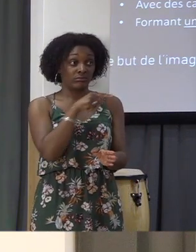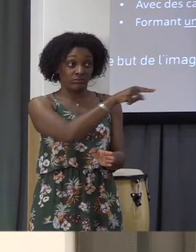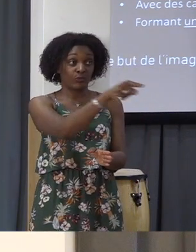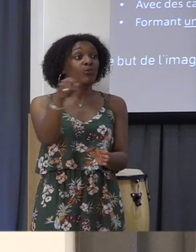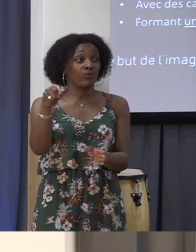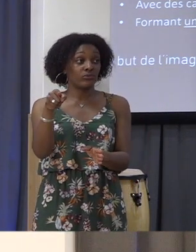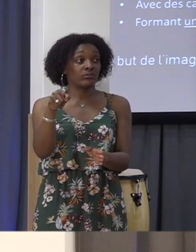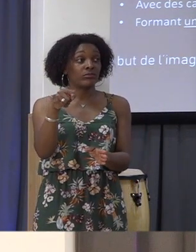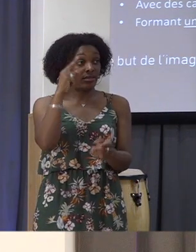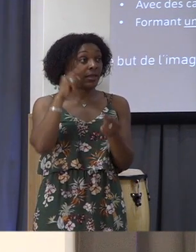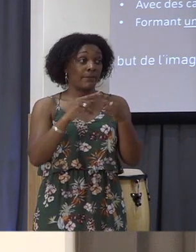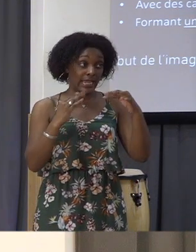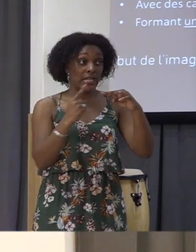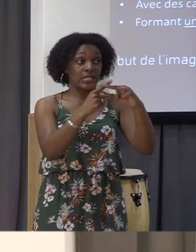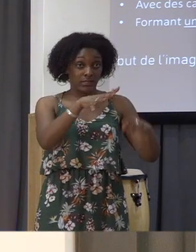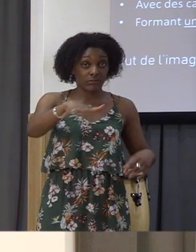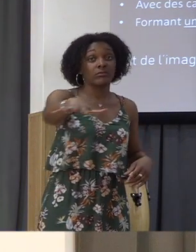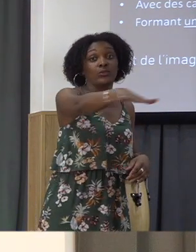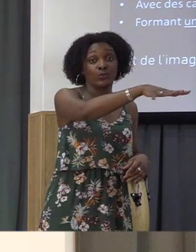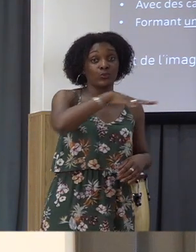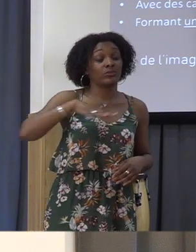concerne l'Église.